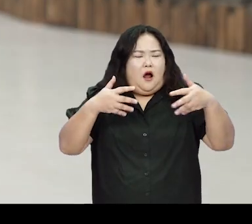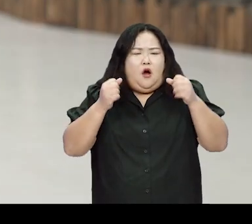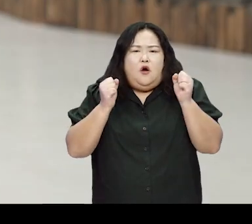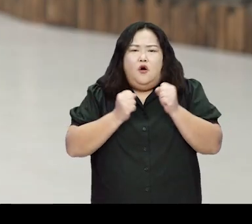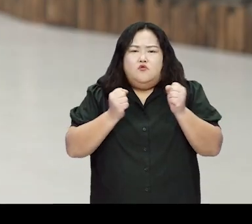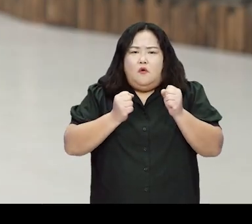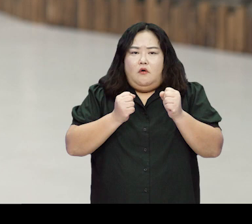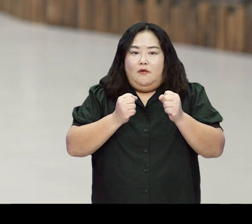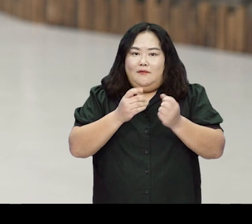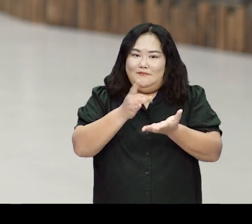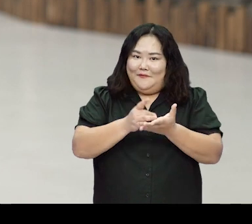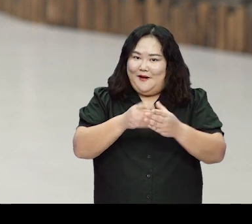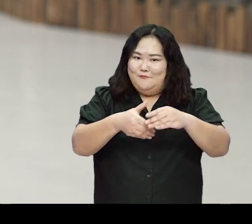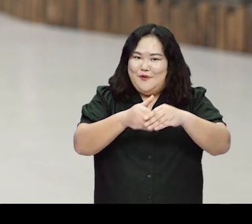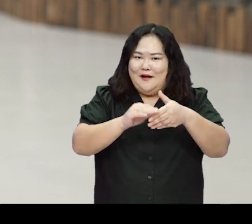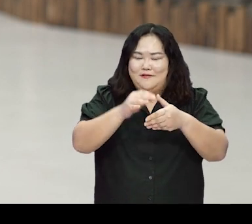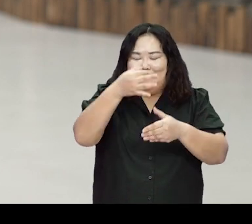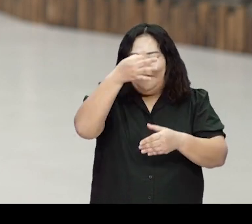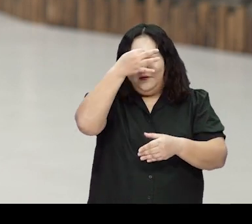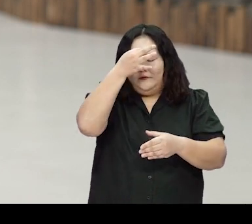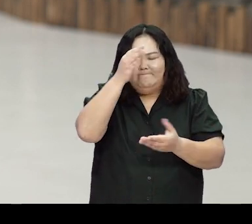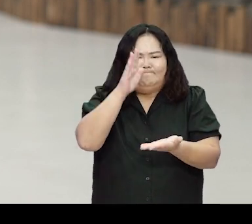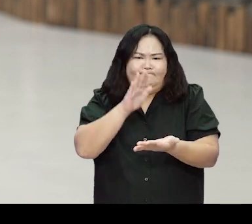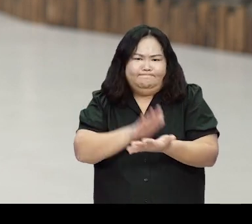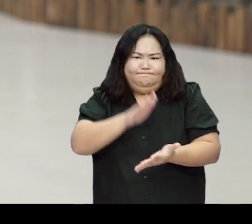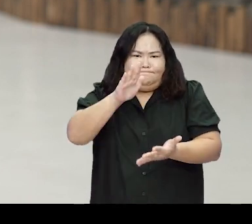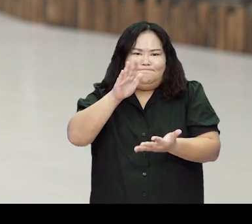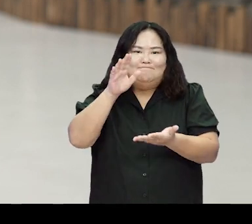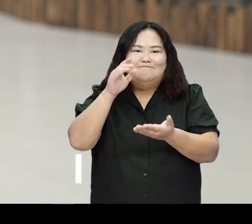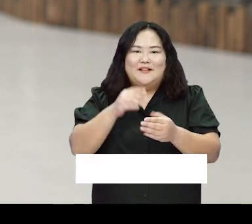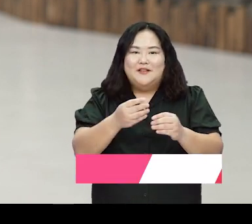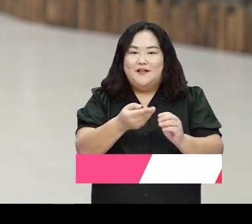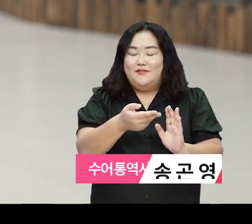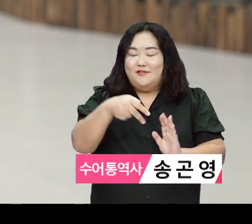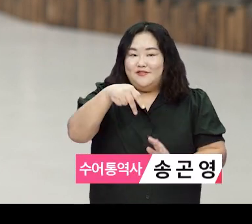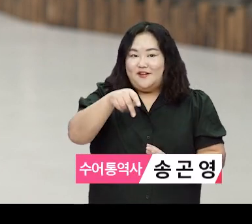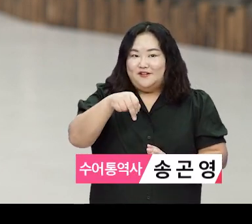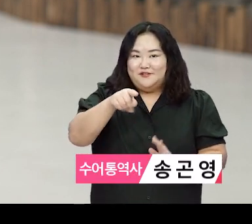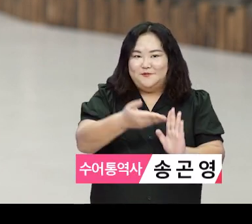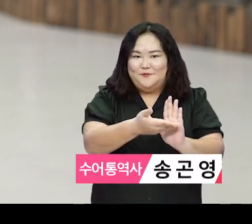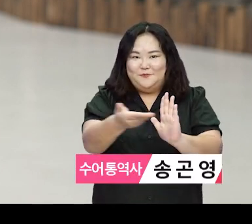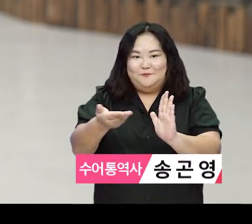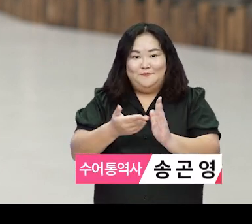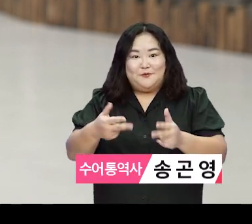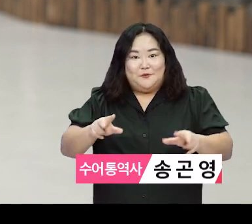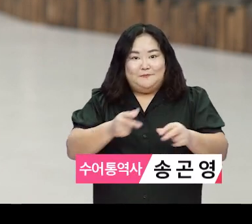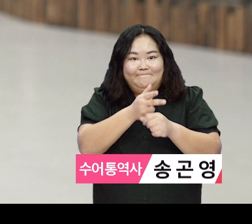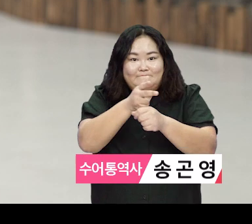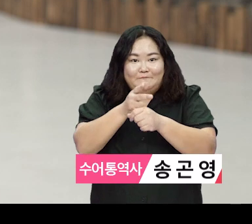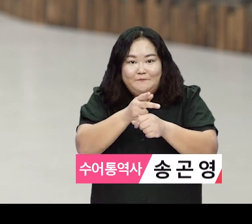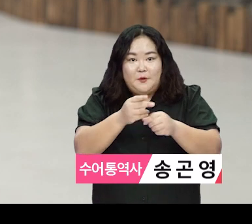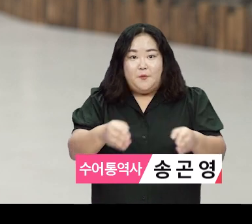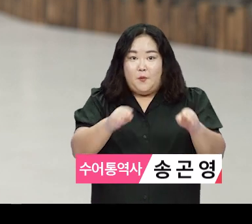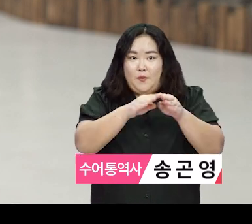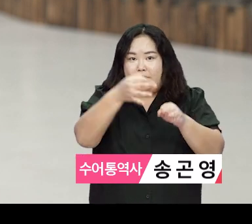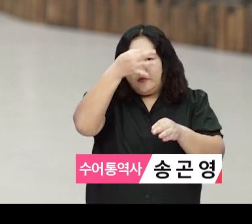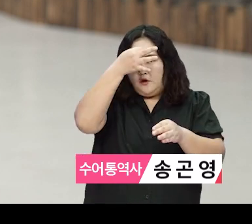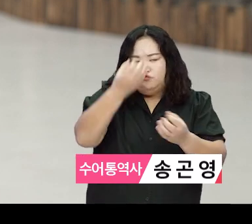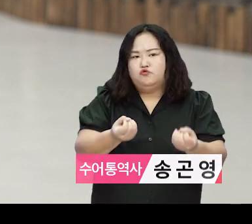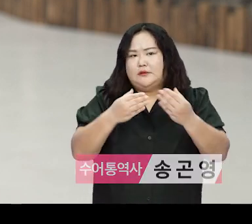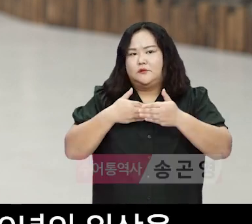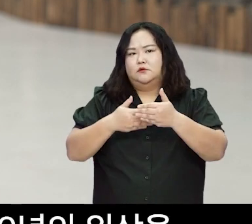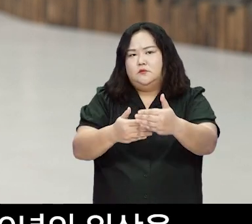날은 춥지만 천안의 문화 예술 열기는 뜨겁습니다 성성호수 공원의 UCC 물에선 천안 예술 축제가 진행